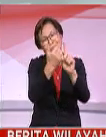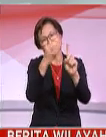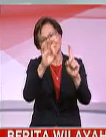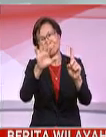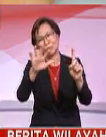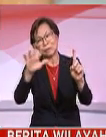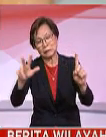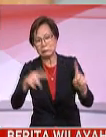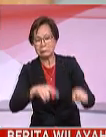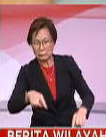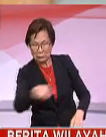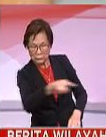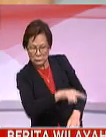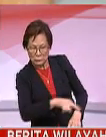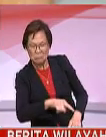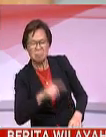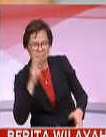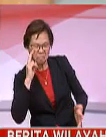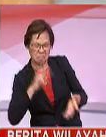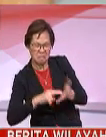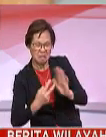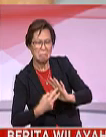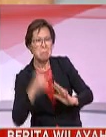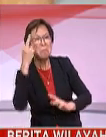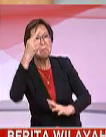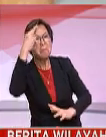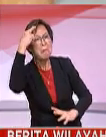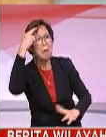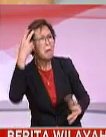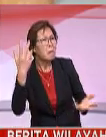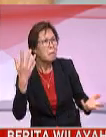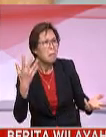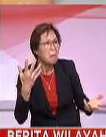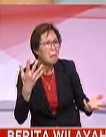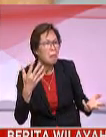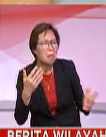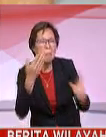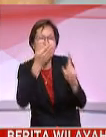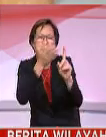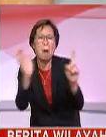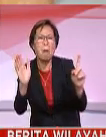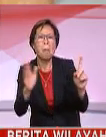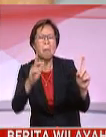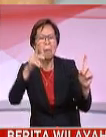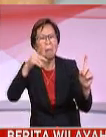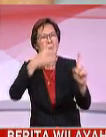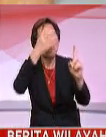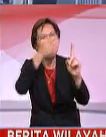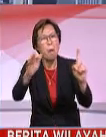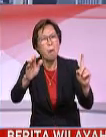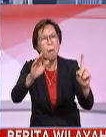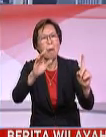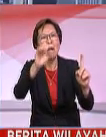juga didapati dengan sengaja tanpa alasan munasabah melanggar PKP.